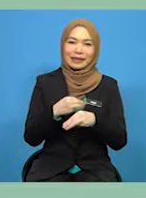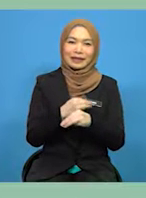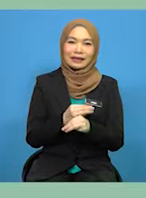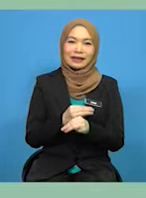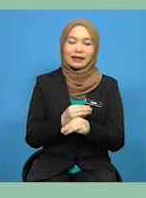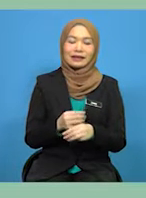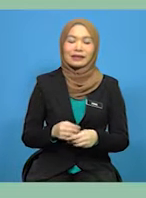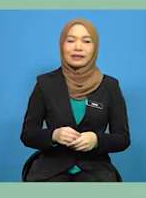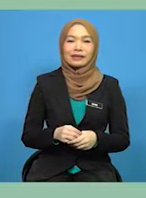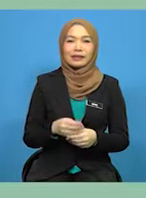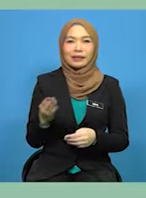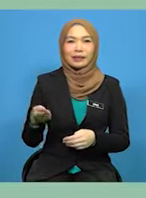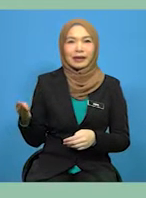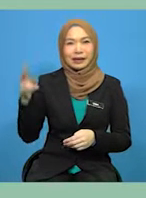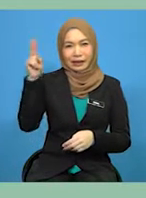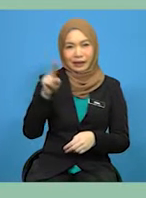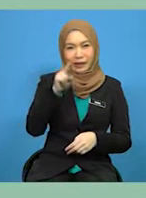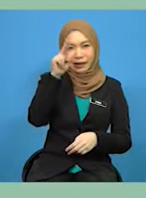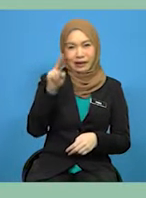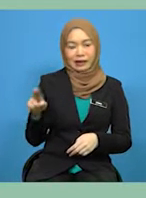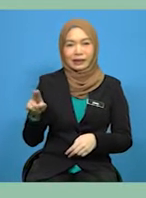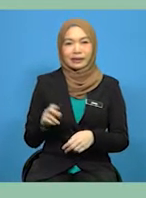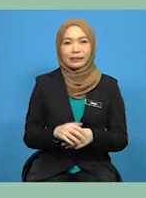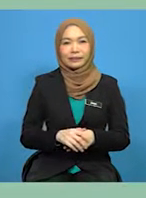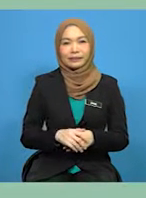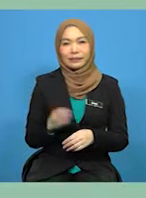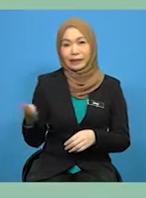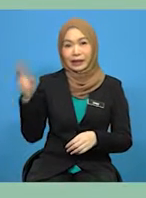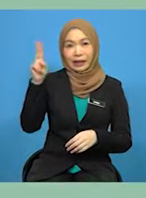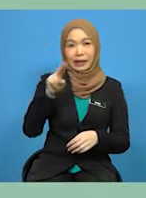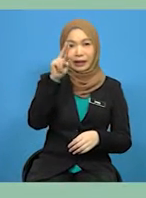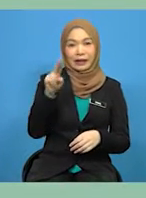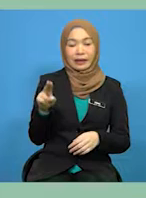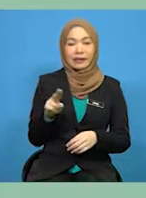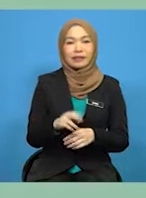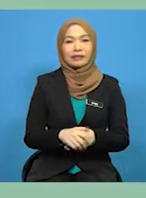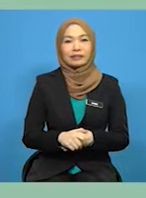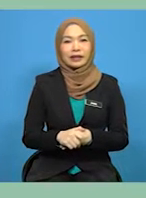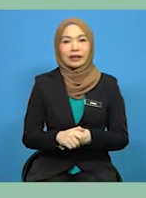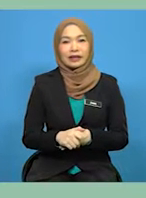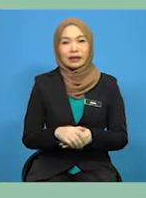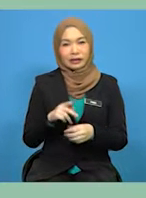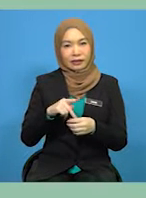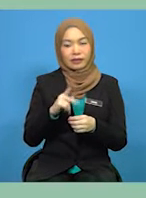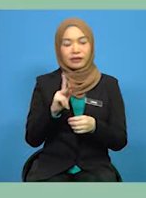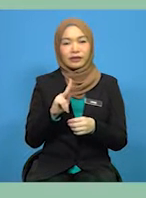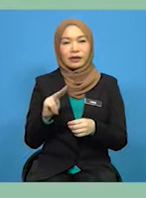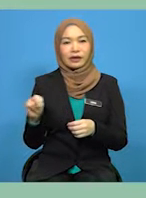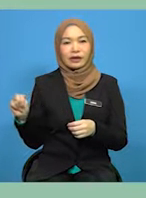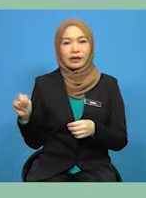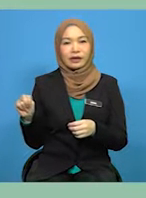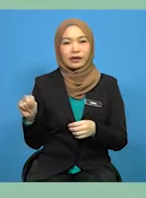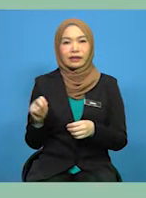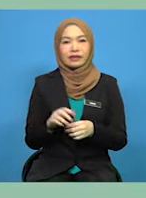Masalah barang haram. Barang haram merupakan keluaran produktif tetapi